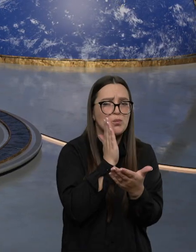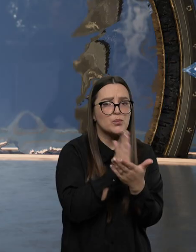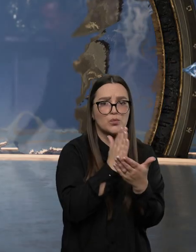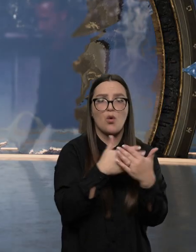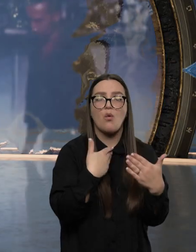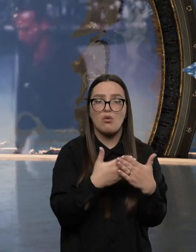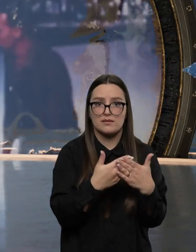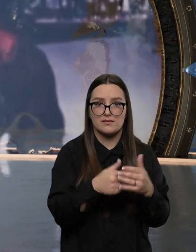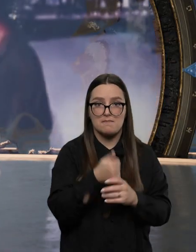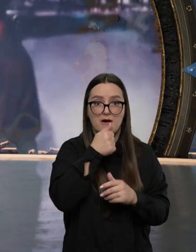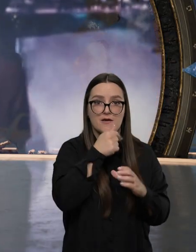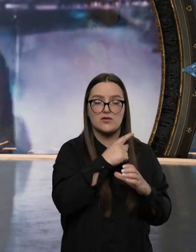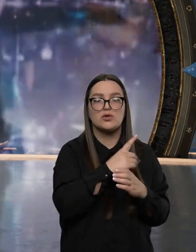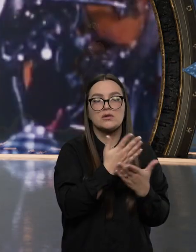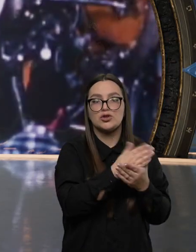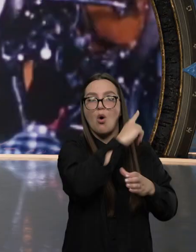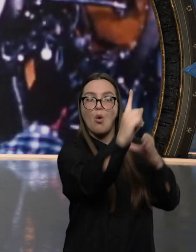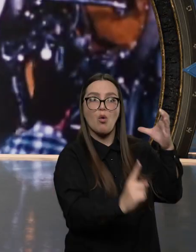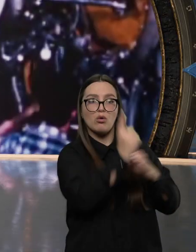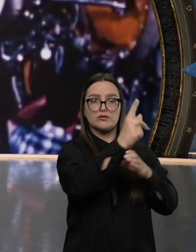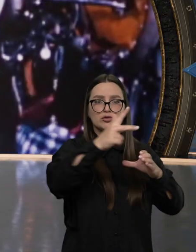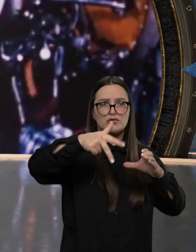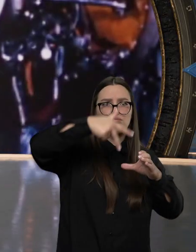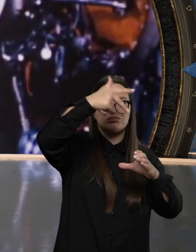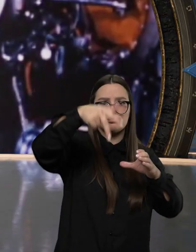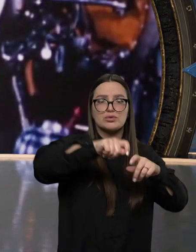nes kai tu pradedi skraidinti